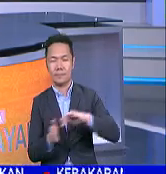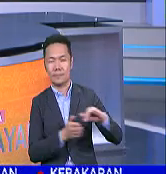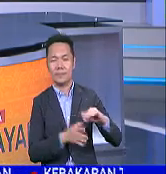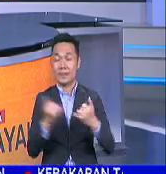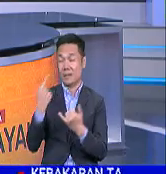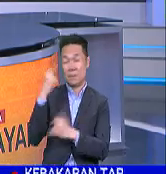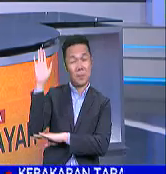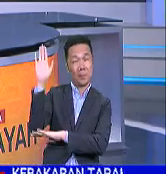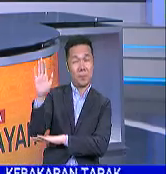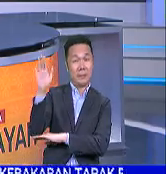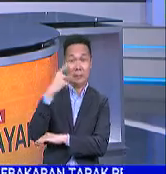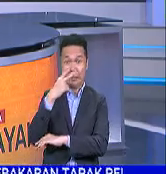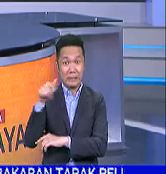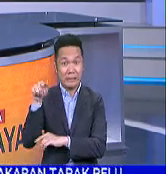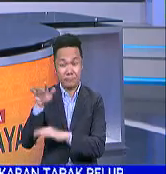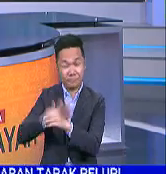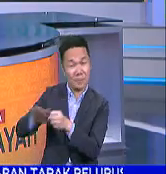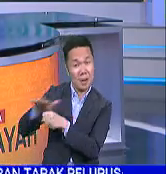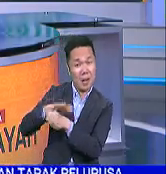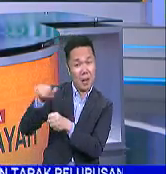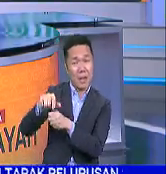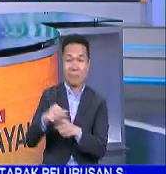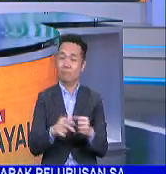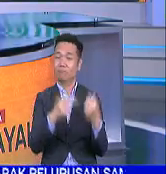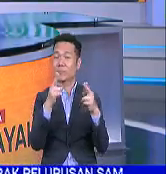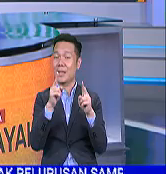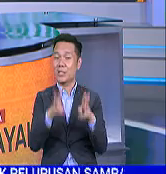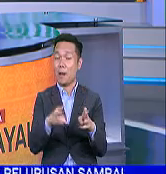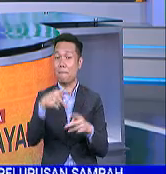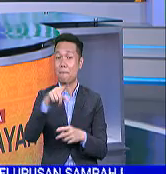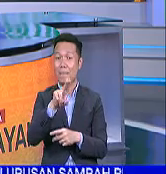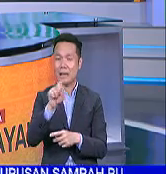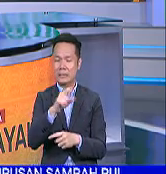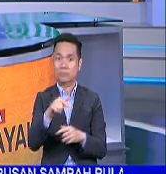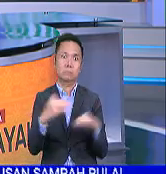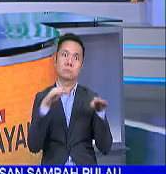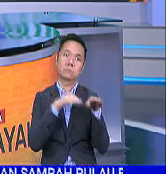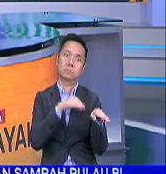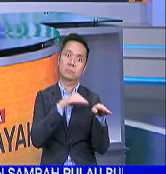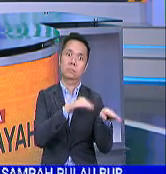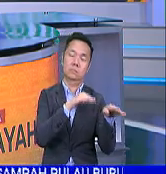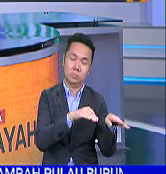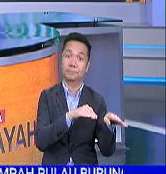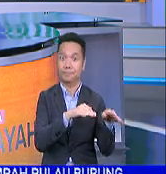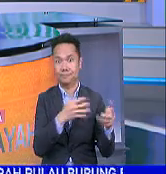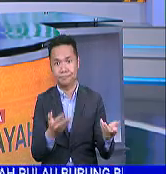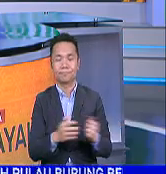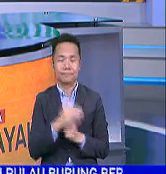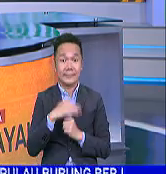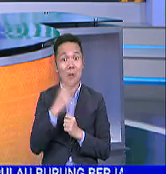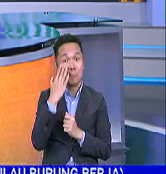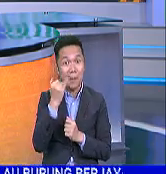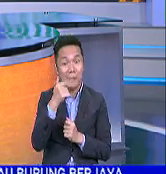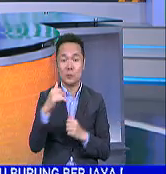Sejak tengah hari tadi, beberapa kawasan sepanjang Lebuh Raya Utara Selatan, Pelas Utara mulai sesak dan aliran trafik tinggi. Berikutan